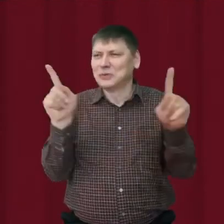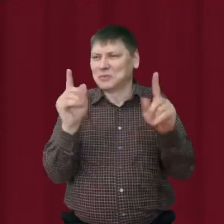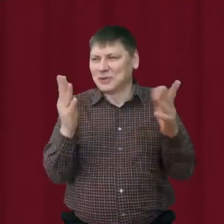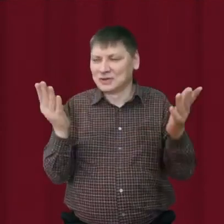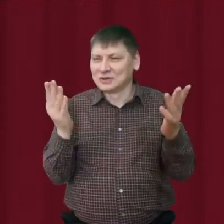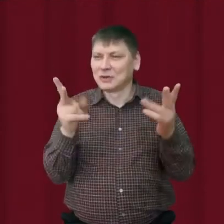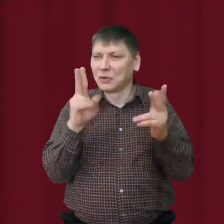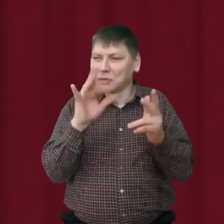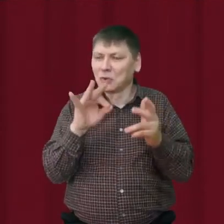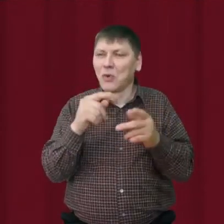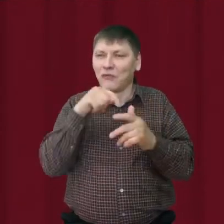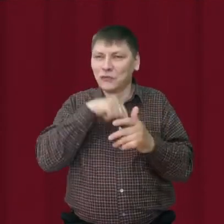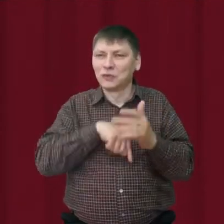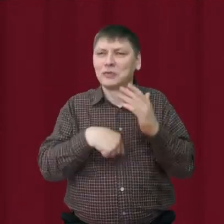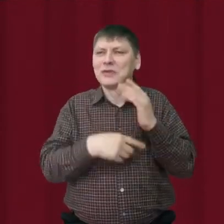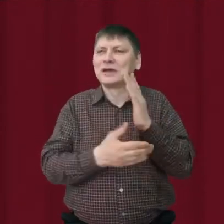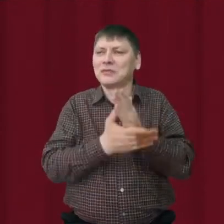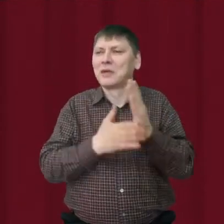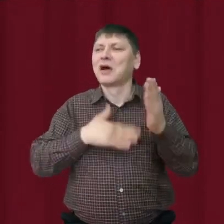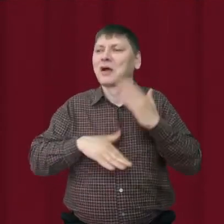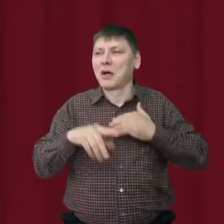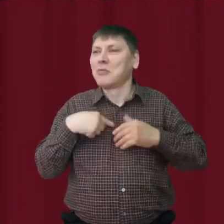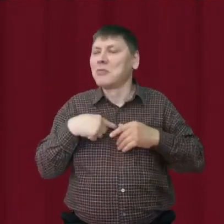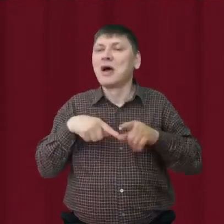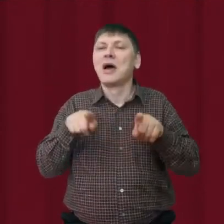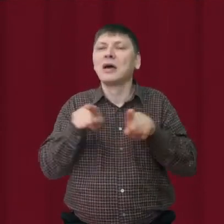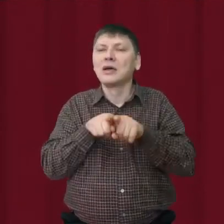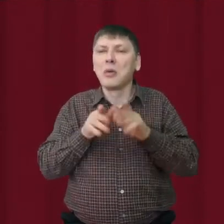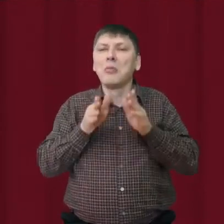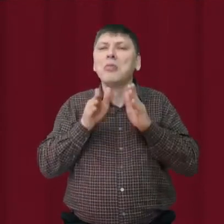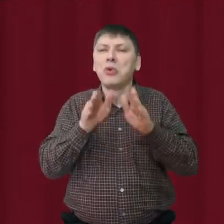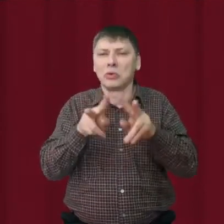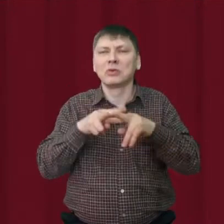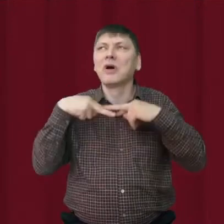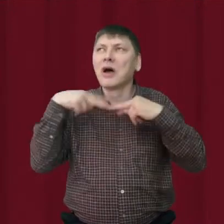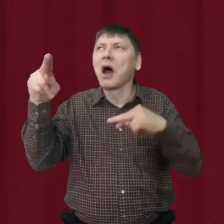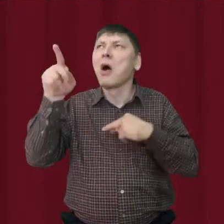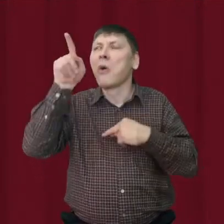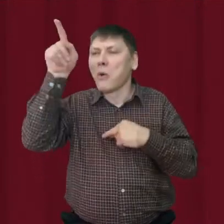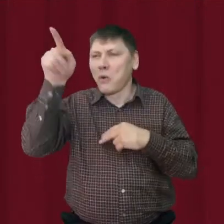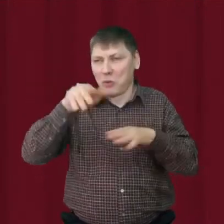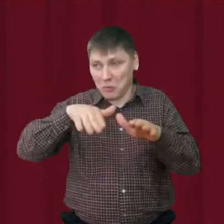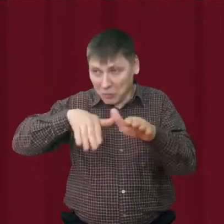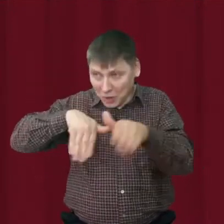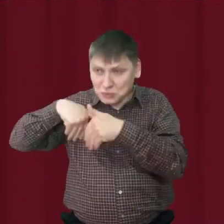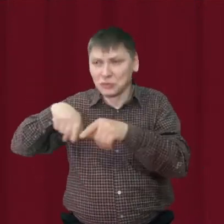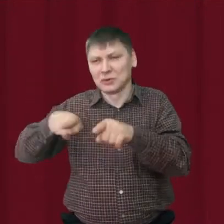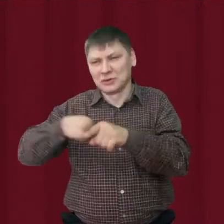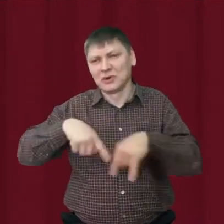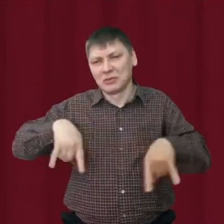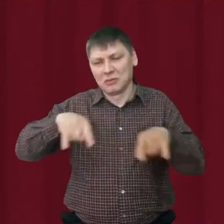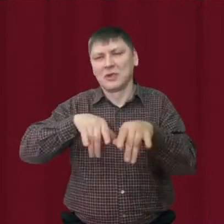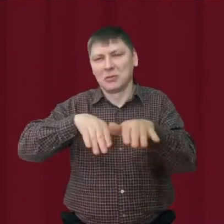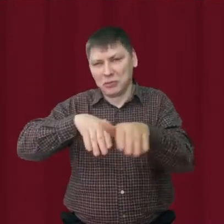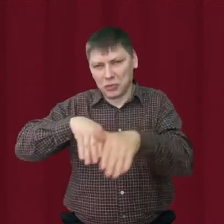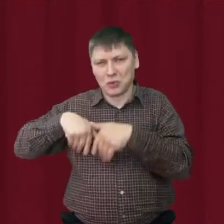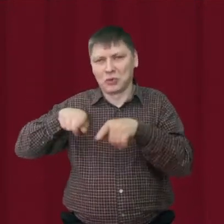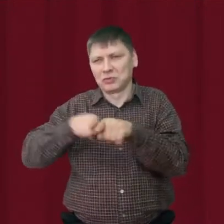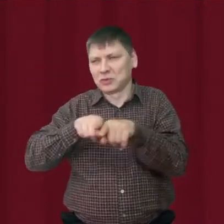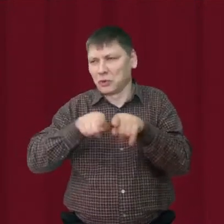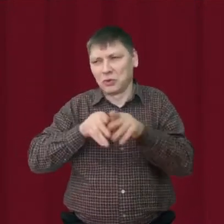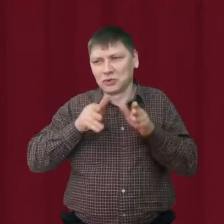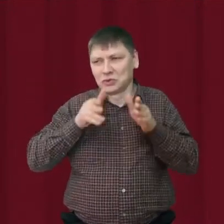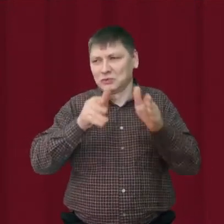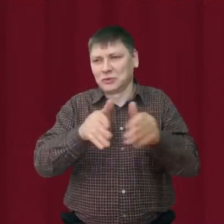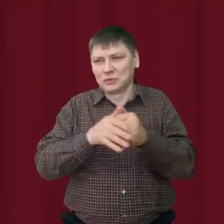особенность. Но это дает нам радость, потому что мы повторяем путь Иисуса Христа и подобные Ему. Давайте мы будем вместе с вами молиться об этом, чтобы